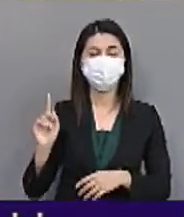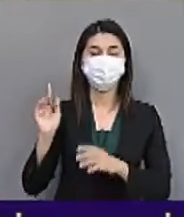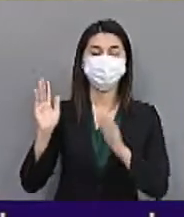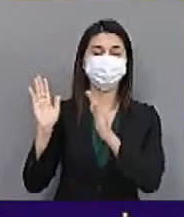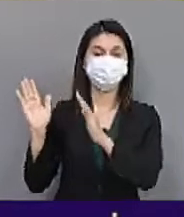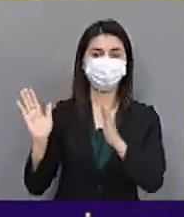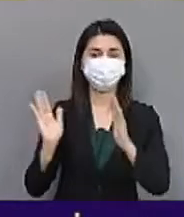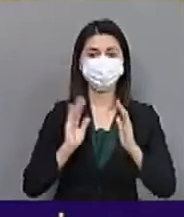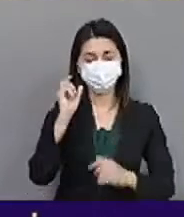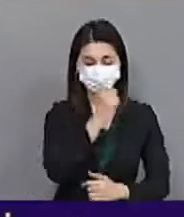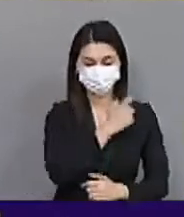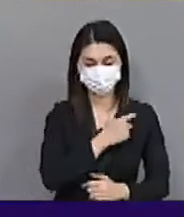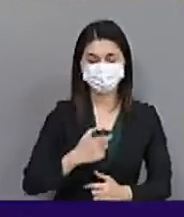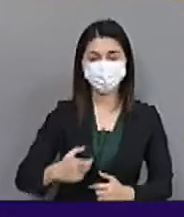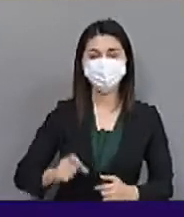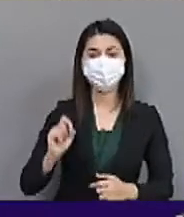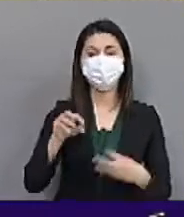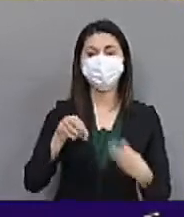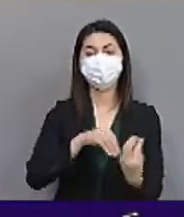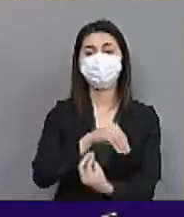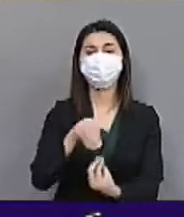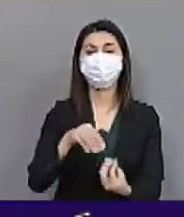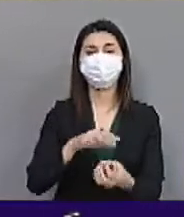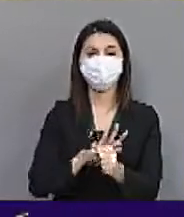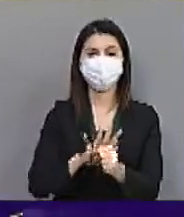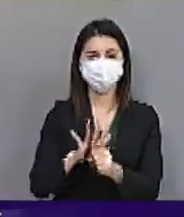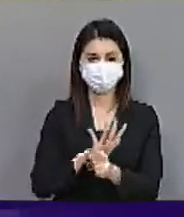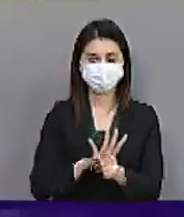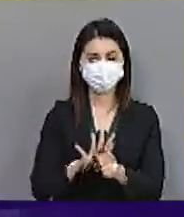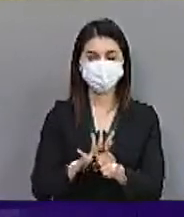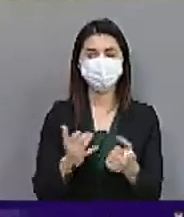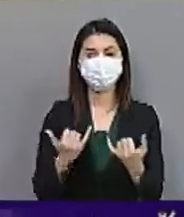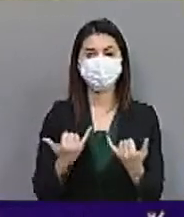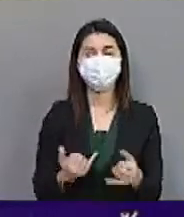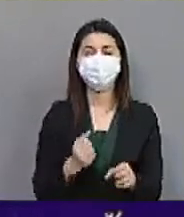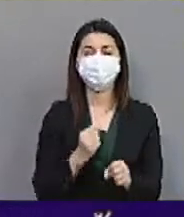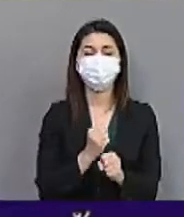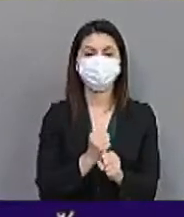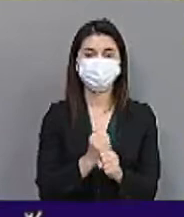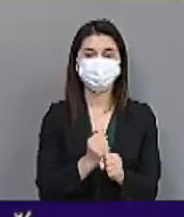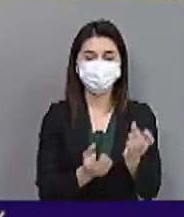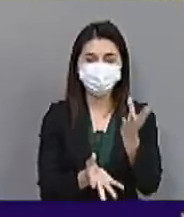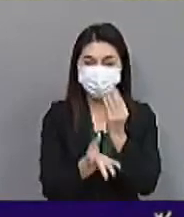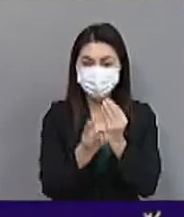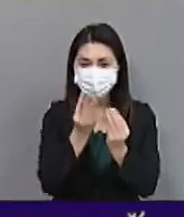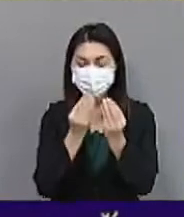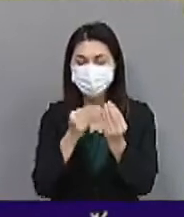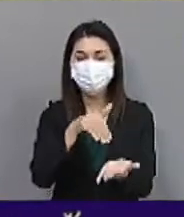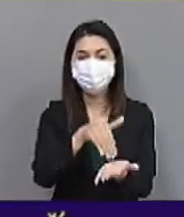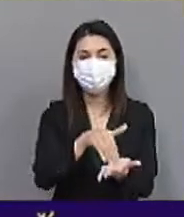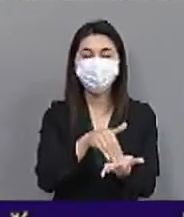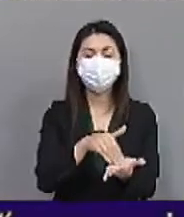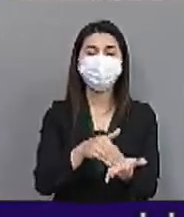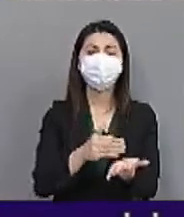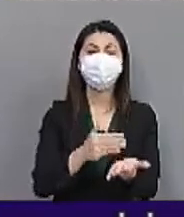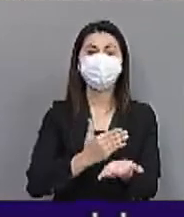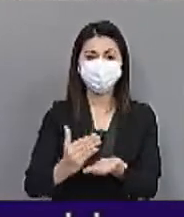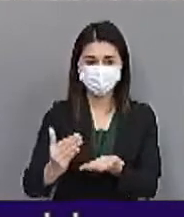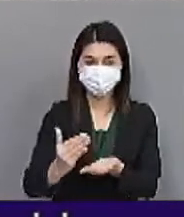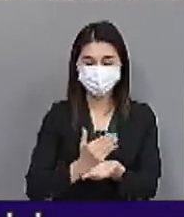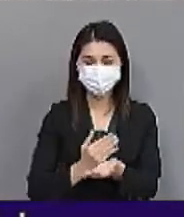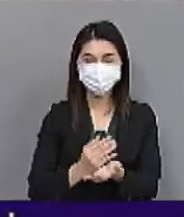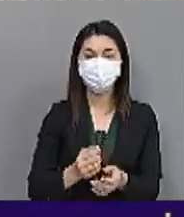พียงภายในค่ายจิรประวัติอำเภอเมืองจังหวัดนครสวรรค์ค่ะที่นี้ต้องบอกว่าเป็นแหล่งเรียนรู้การคัดแยกขยะชุมชนทหาร